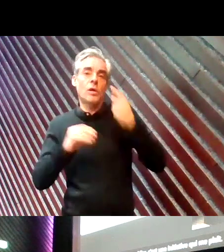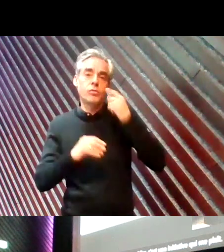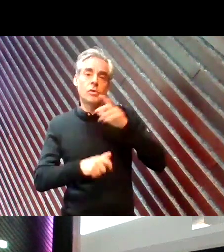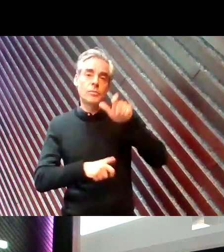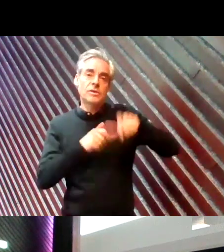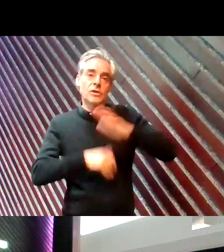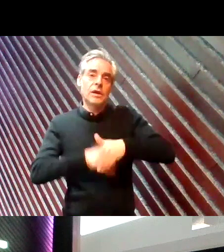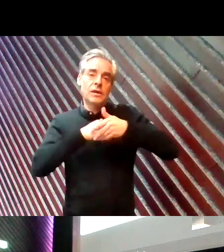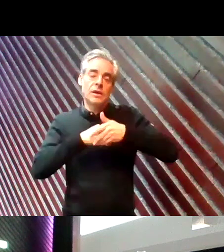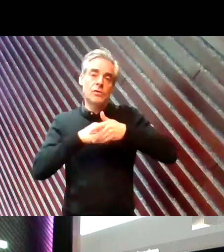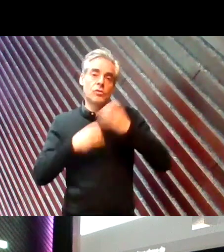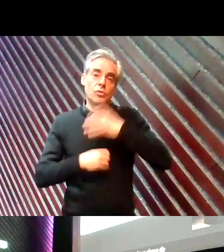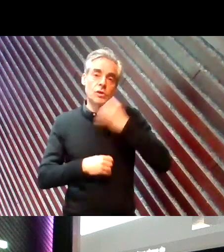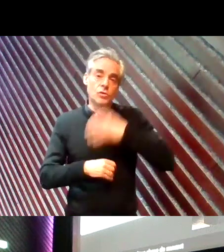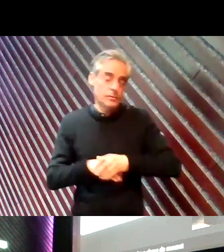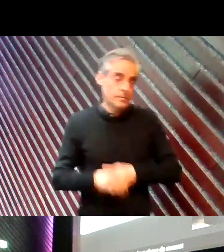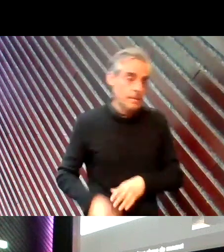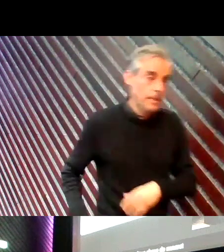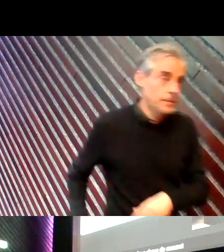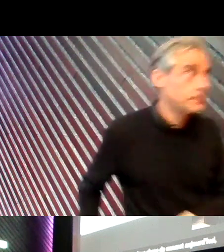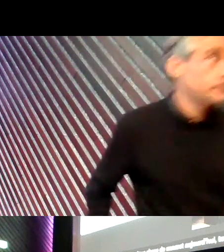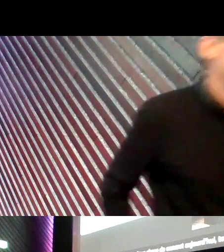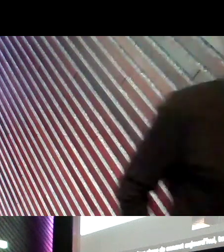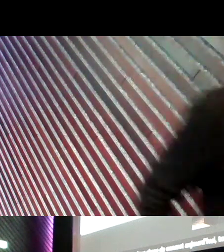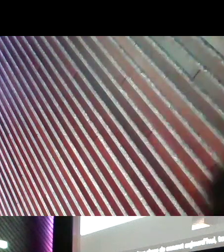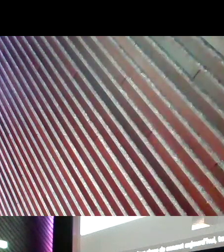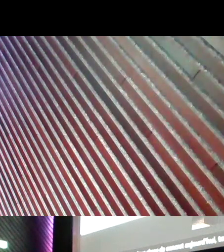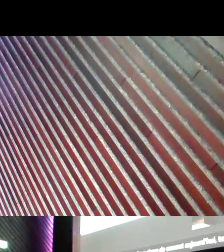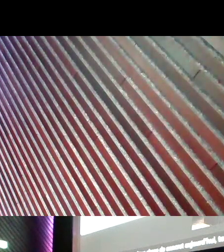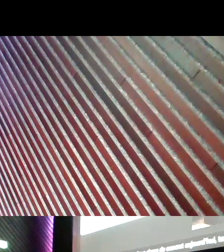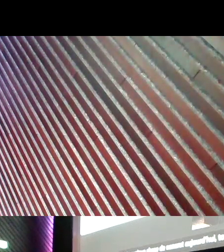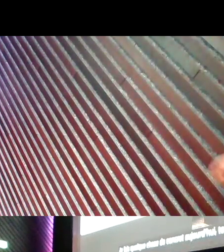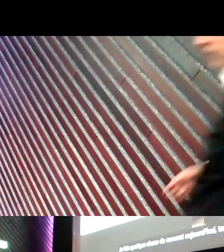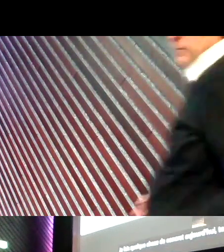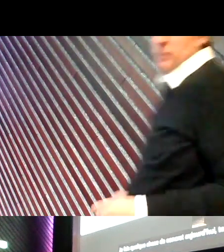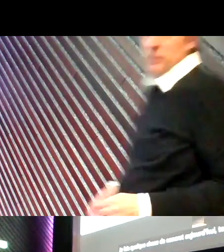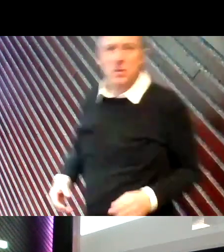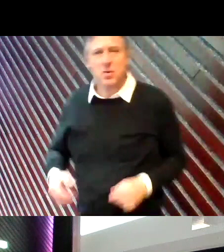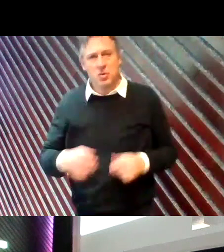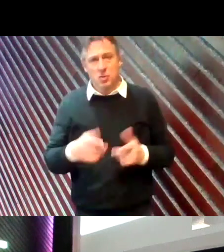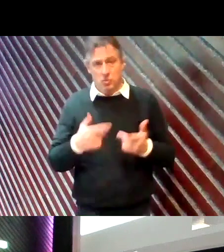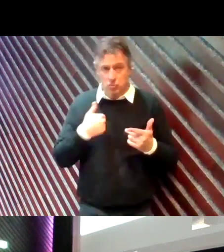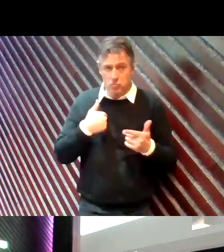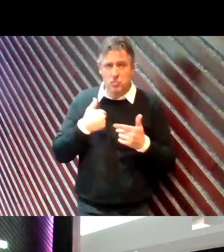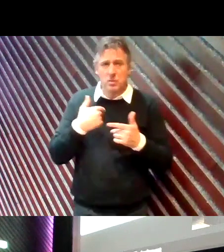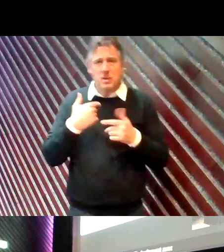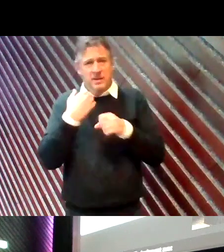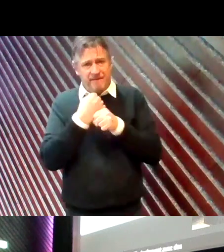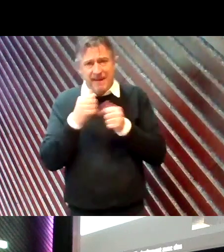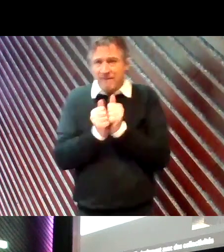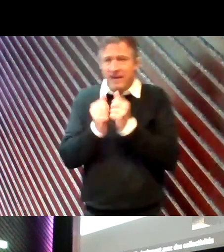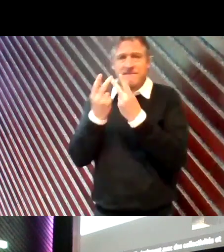aujourd'hui tous les jours. Également, on travaille avec des collectivités et des territoires